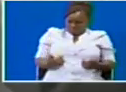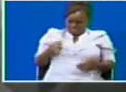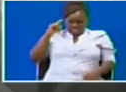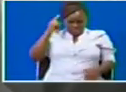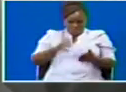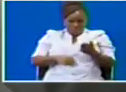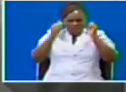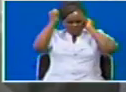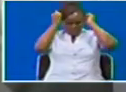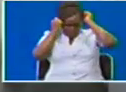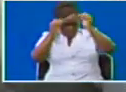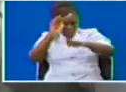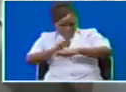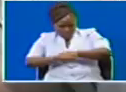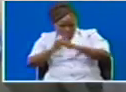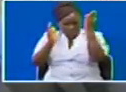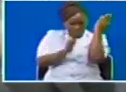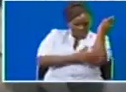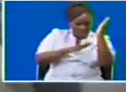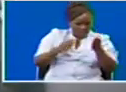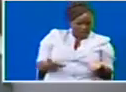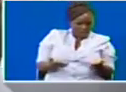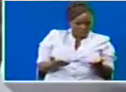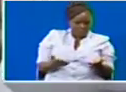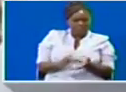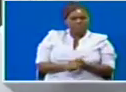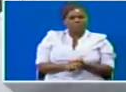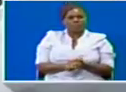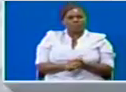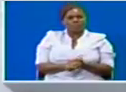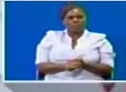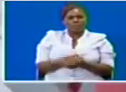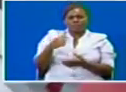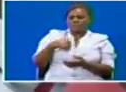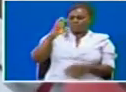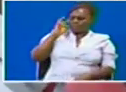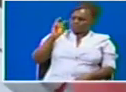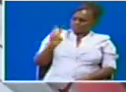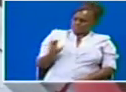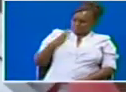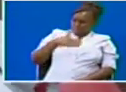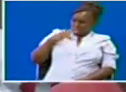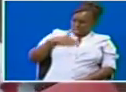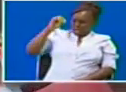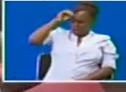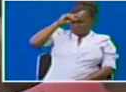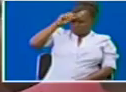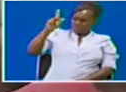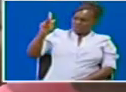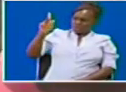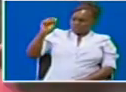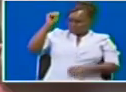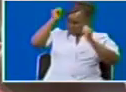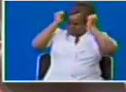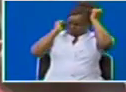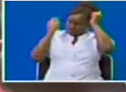KDF wakiingia kule itakuwa vipi? Sawa, mimi nikitazama kwa mtazamo wangu, KDF wakiweza kuingia